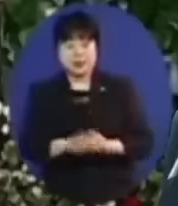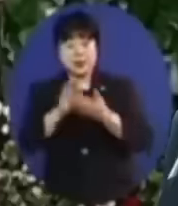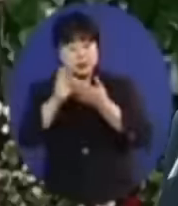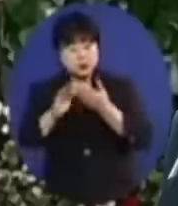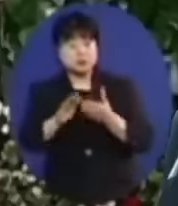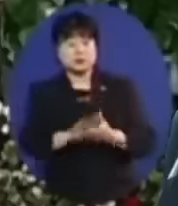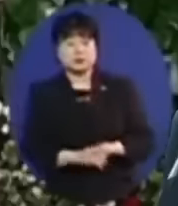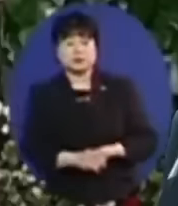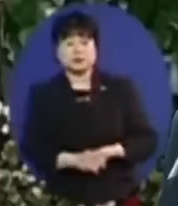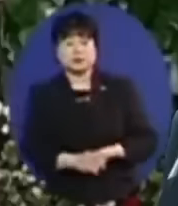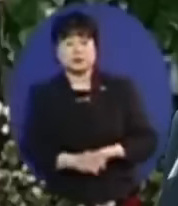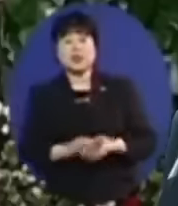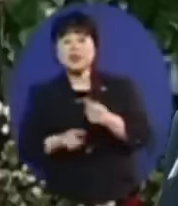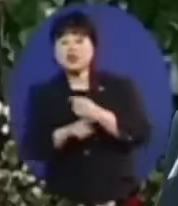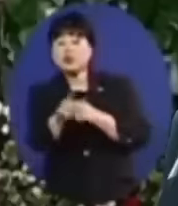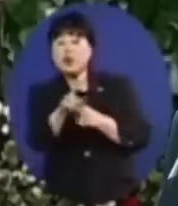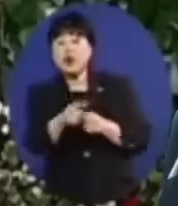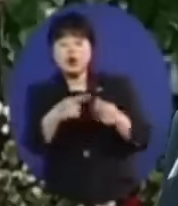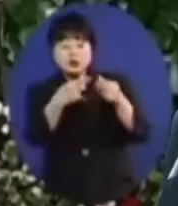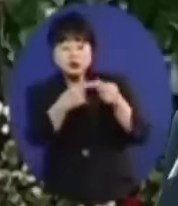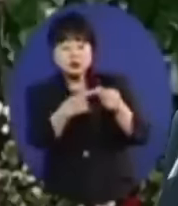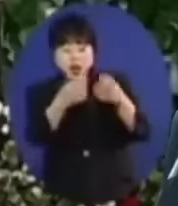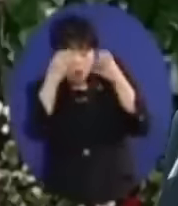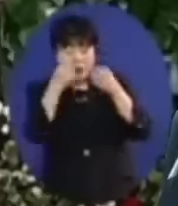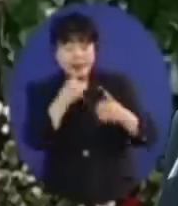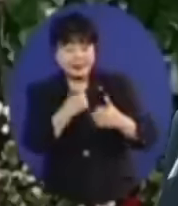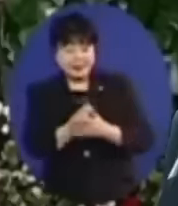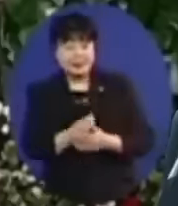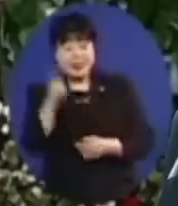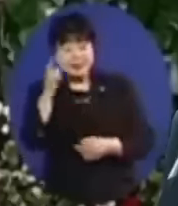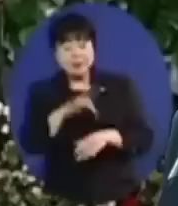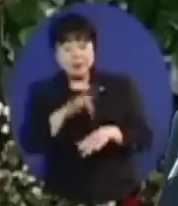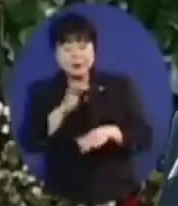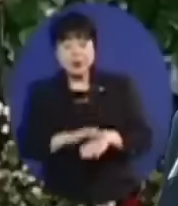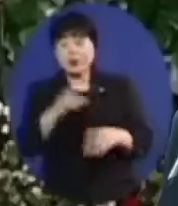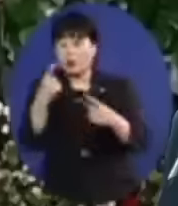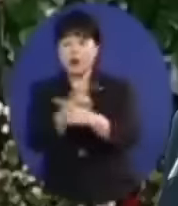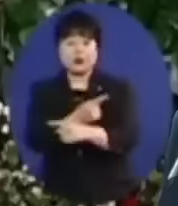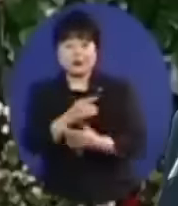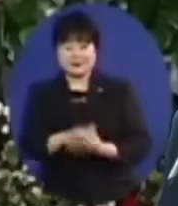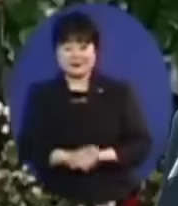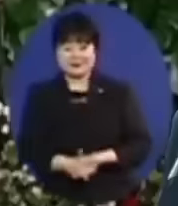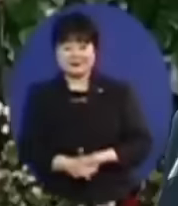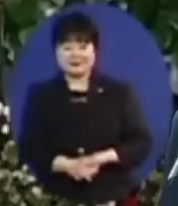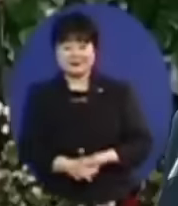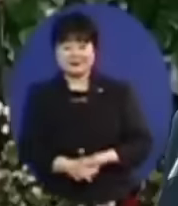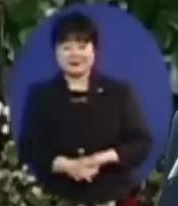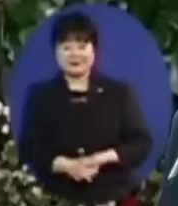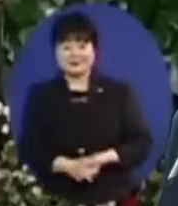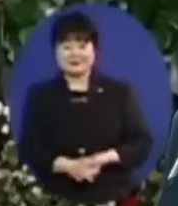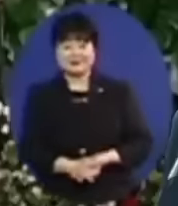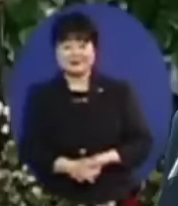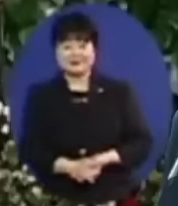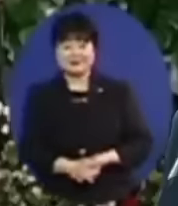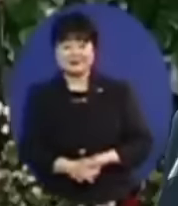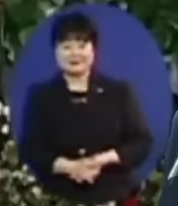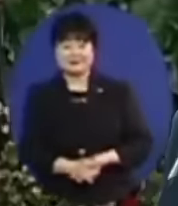이렇게 설명했습니다. 첫째, 고난 때문에 나쁜 습관을 고칠 수가 있었고,